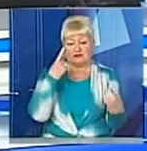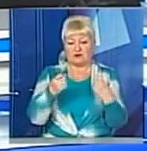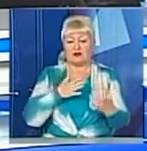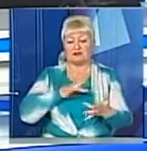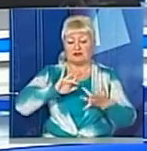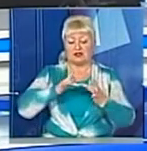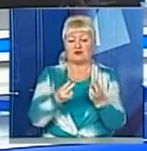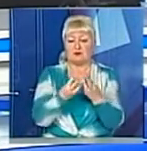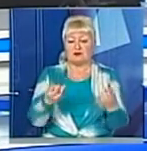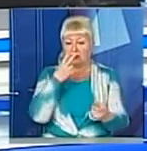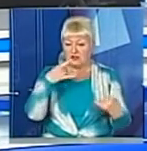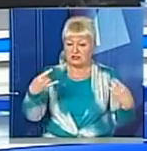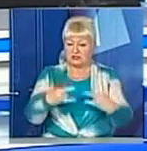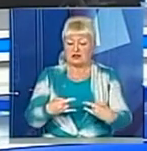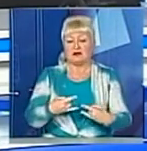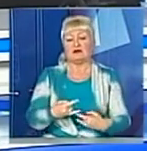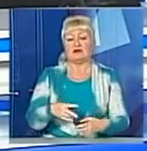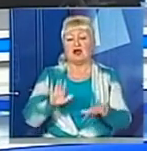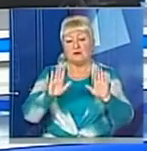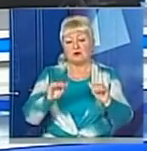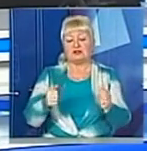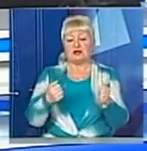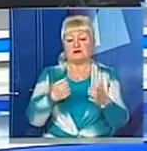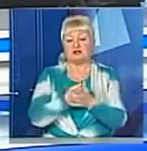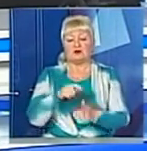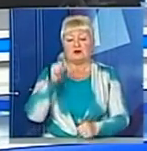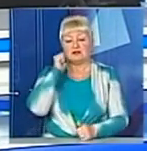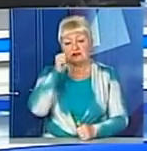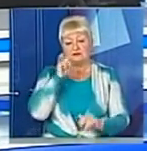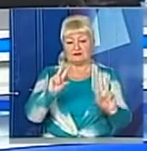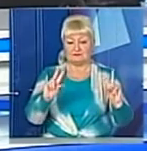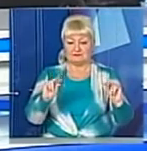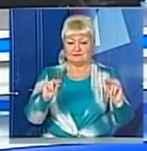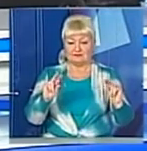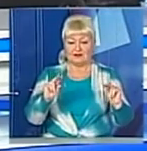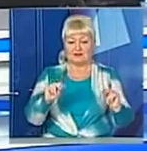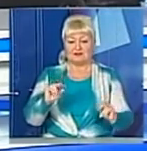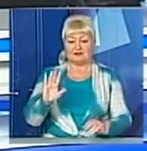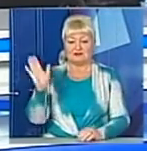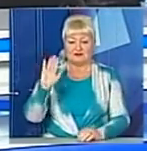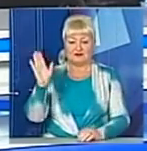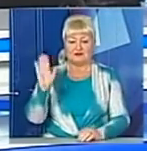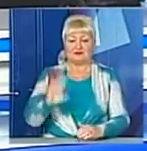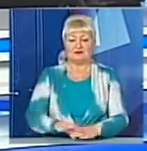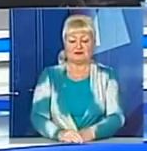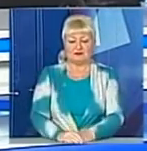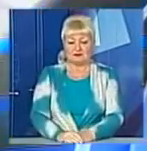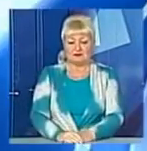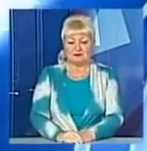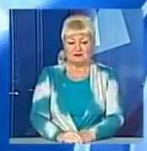інтернет-порталі львів.тв. Я ж прощаюся з вами до 20:30, тоді підсумуємо інформаційний день. Всіх гараздів!